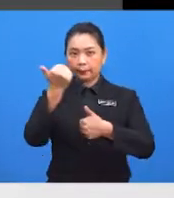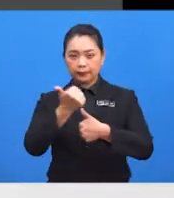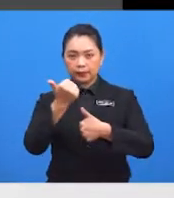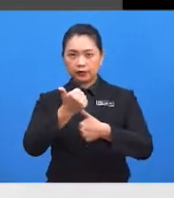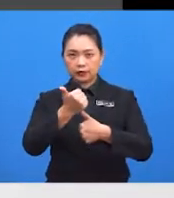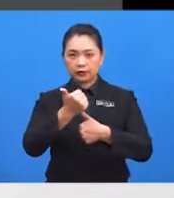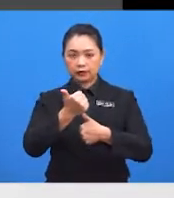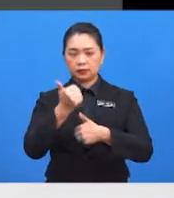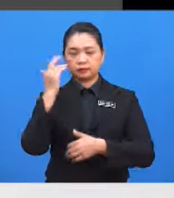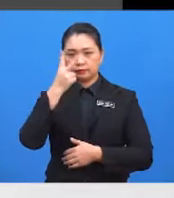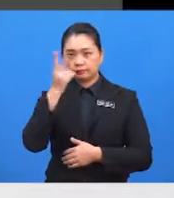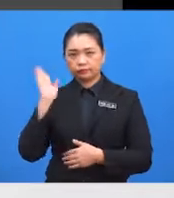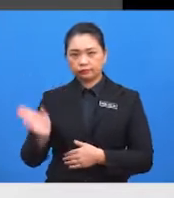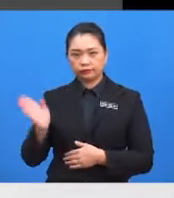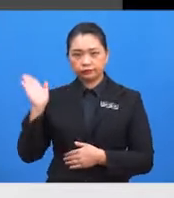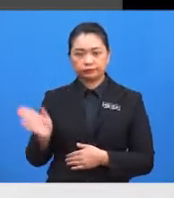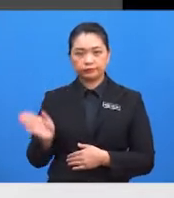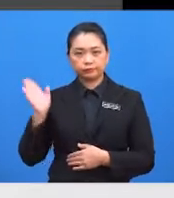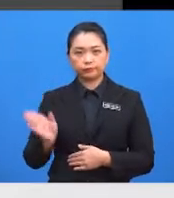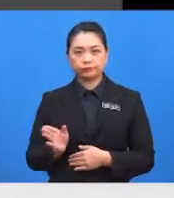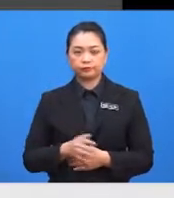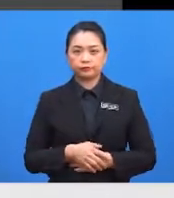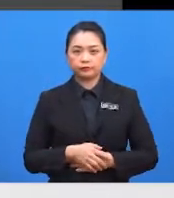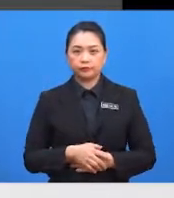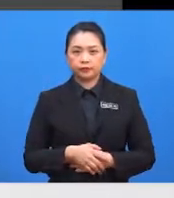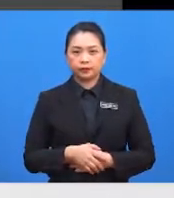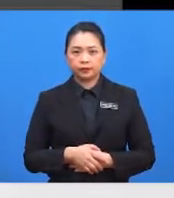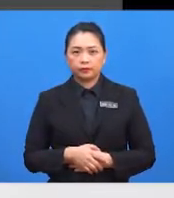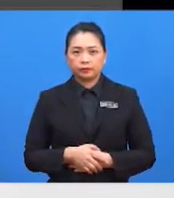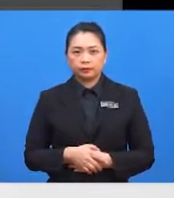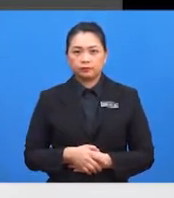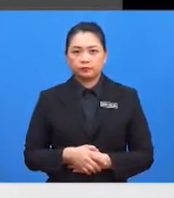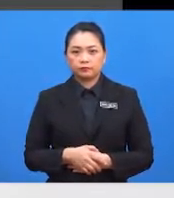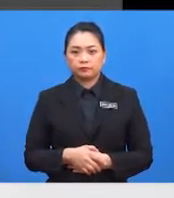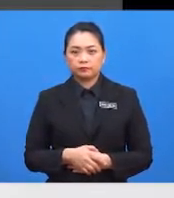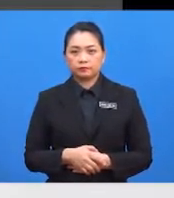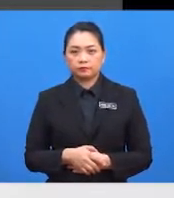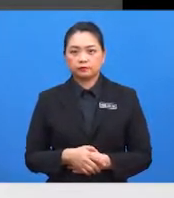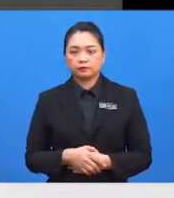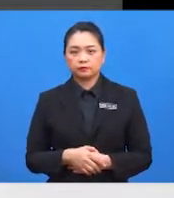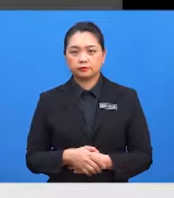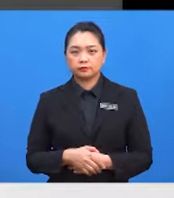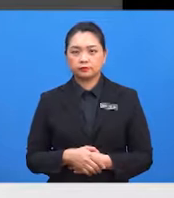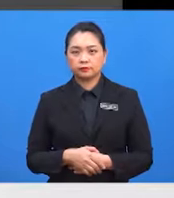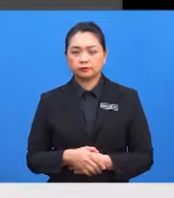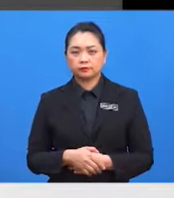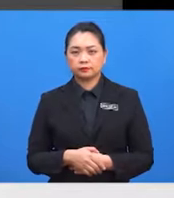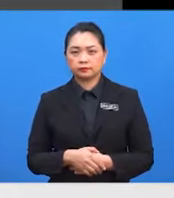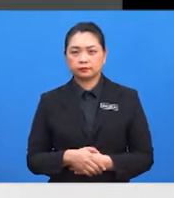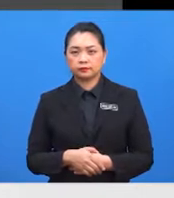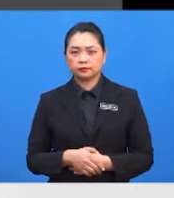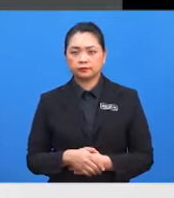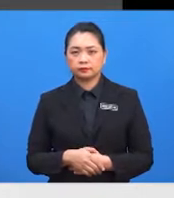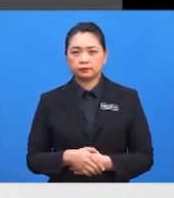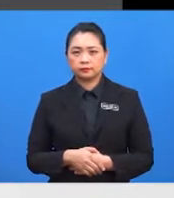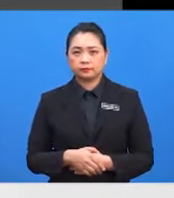masukkan teks dan klik pada tool tag. Atau kita boleh lihat simbol